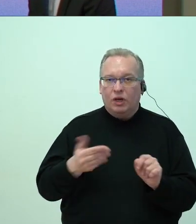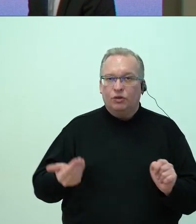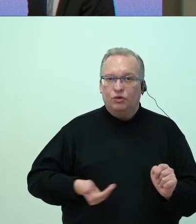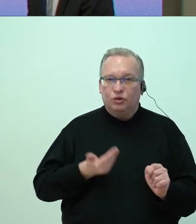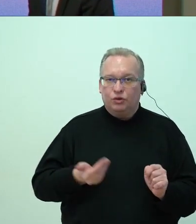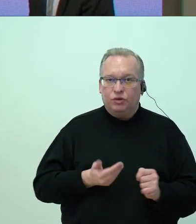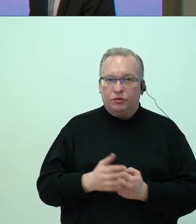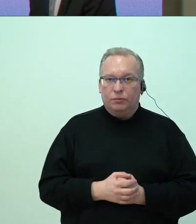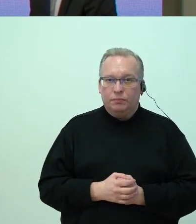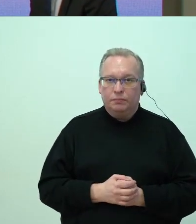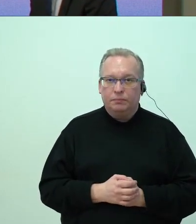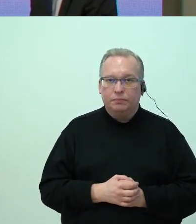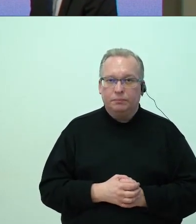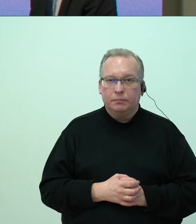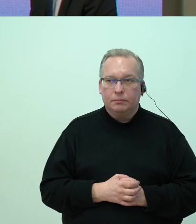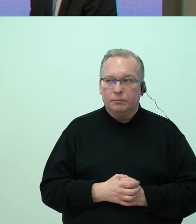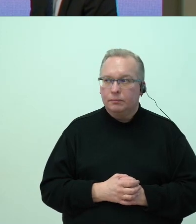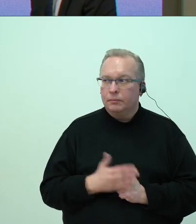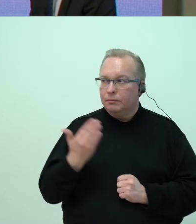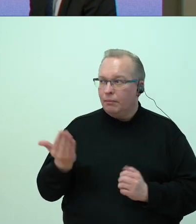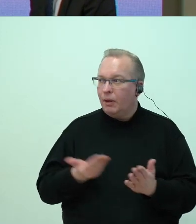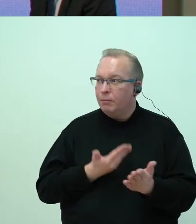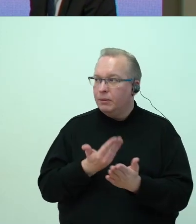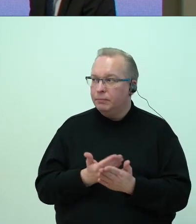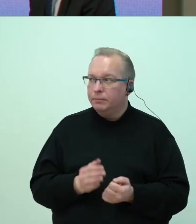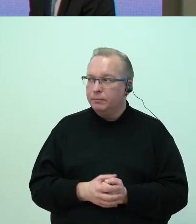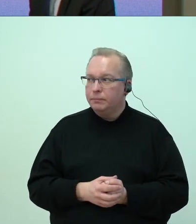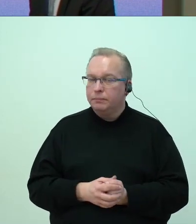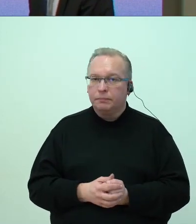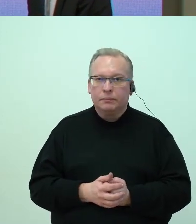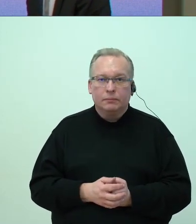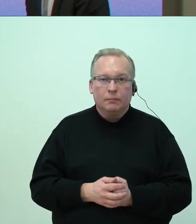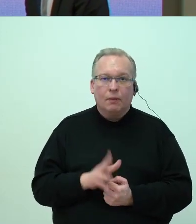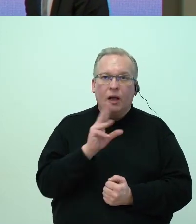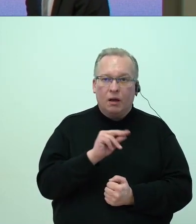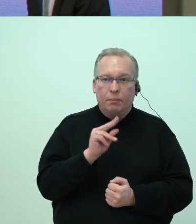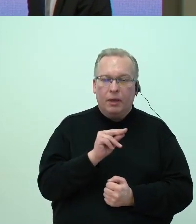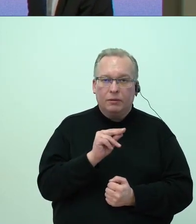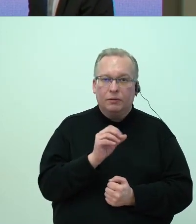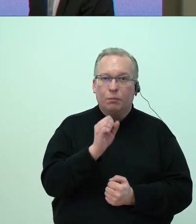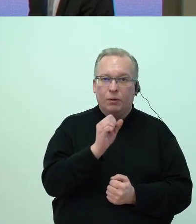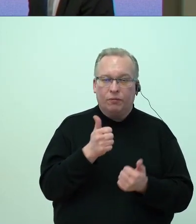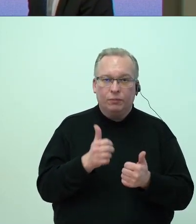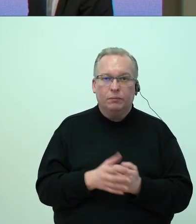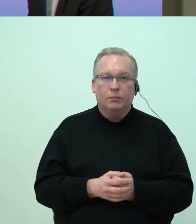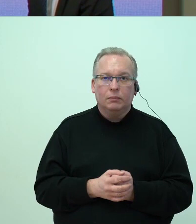gyvai. Prašau, žodis jums, pristatykite save. Tik tai kalbėkite į mikrofoną.